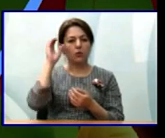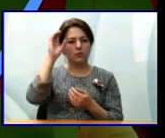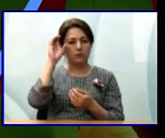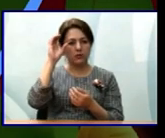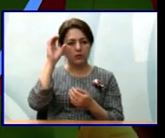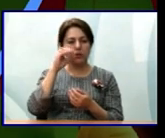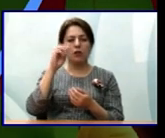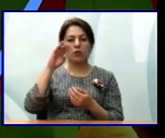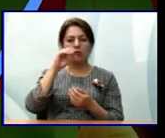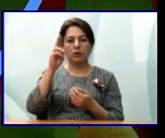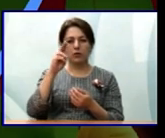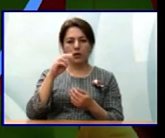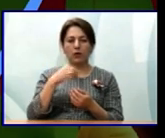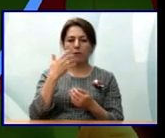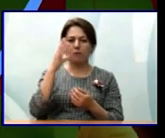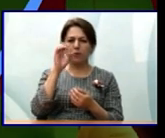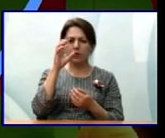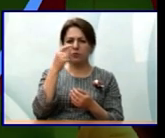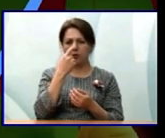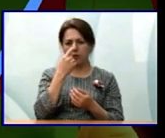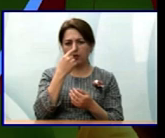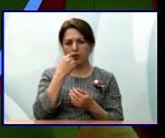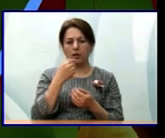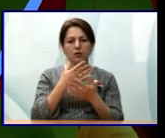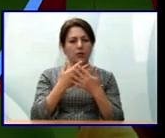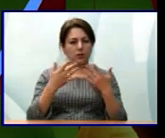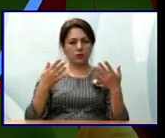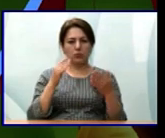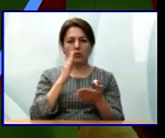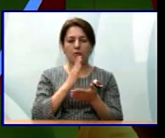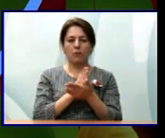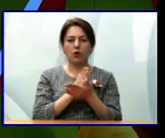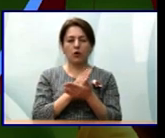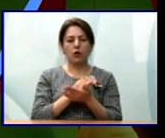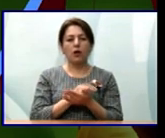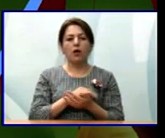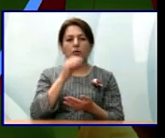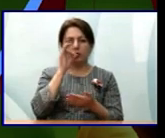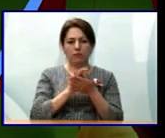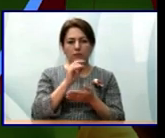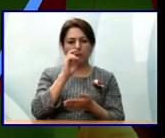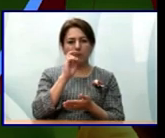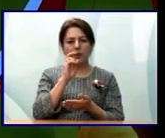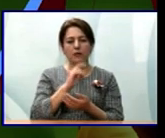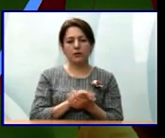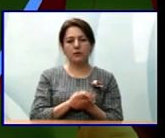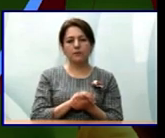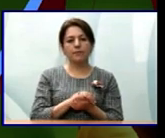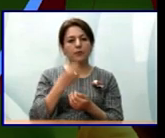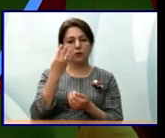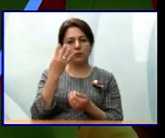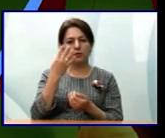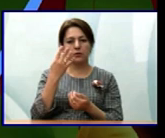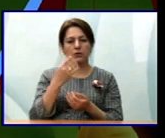O'zbekistonda tokning 500 ga yaqin navi o'stiriladi. Javob B variant.